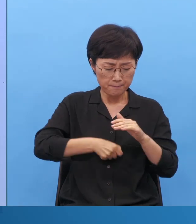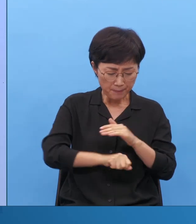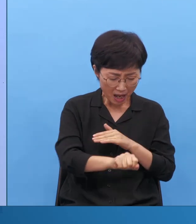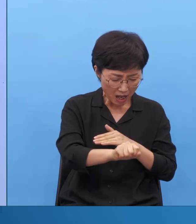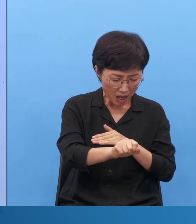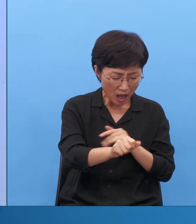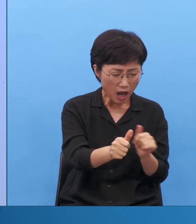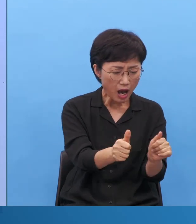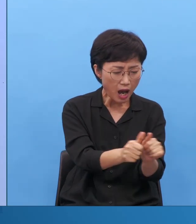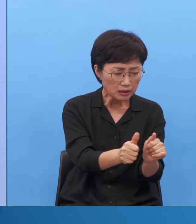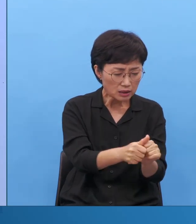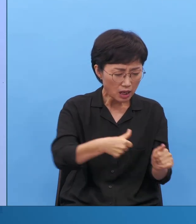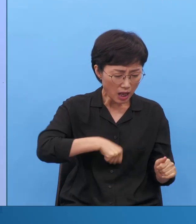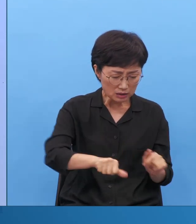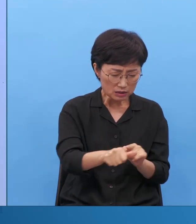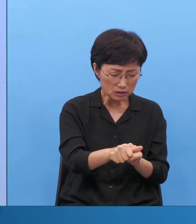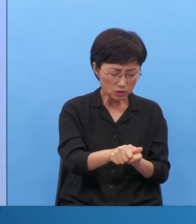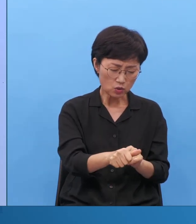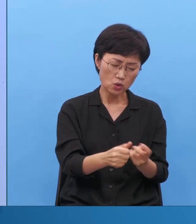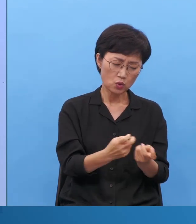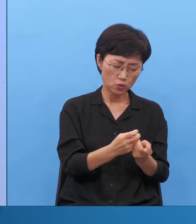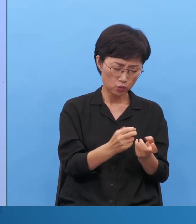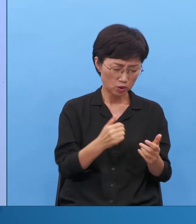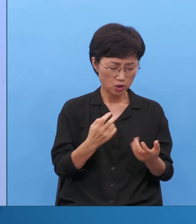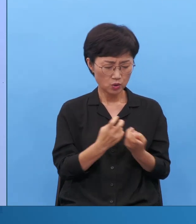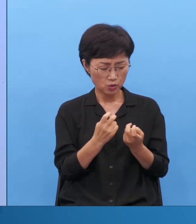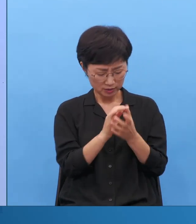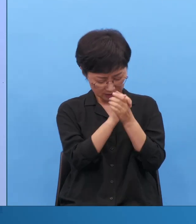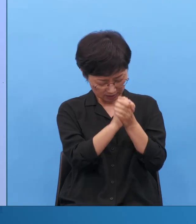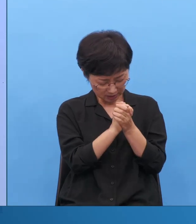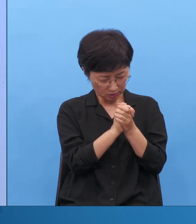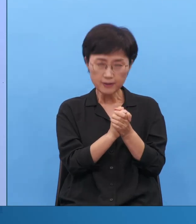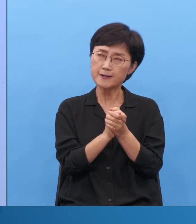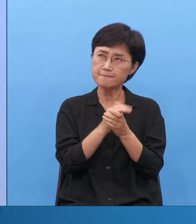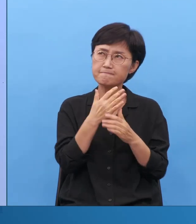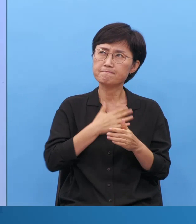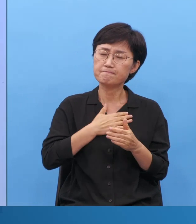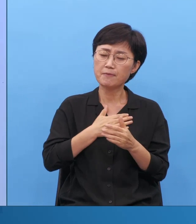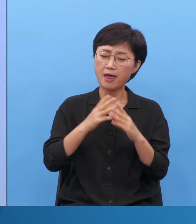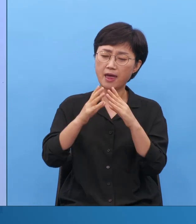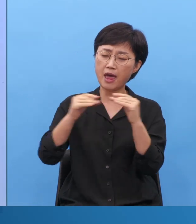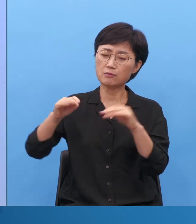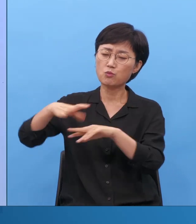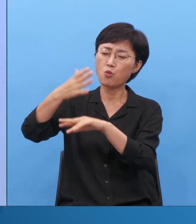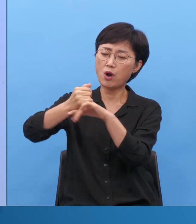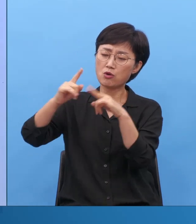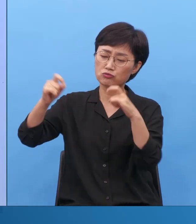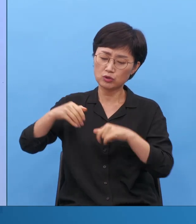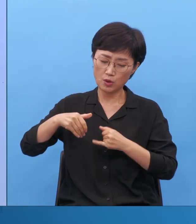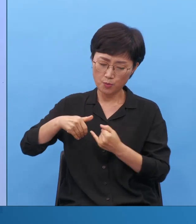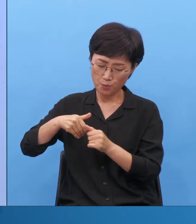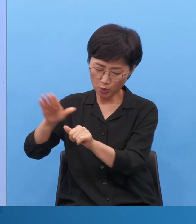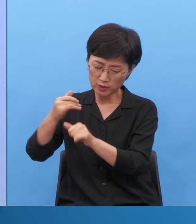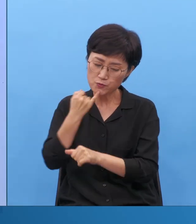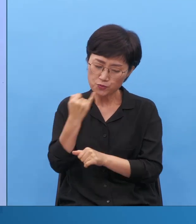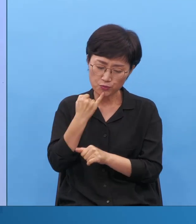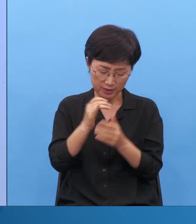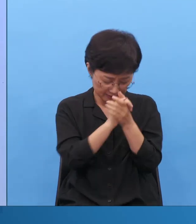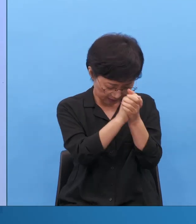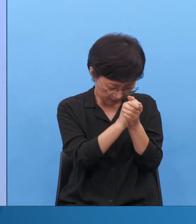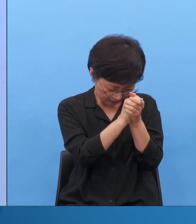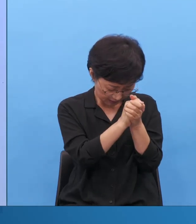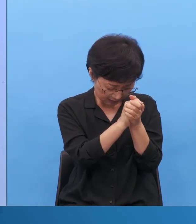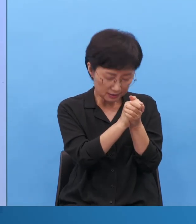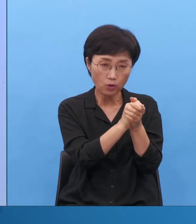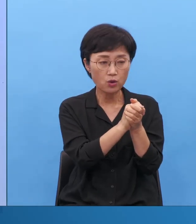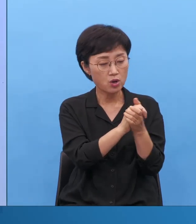왕궁으로 보내는 것을 기도하기 시작했습니다. At this time, a woman named Jochebed started to pray to send her son Moses to the palace.